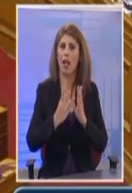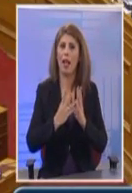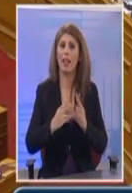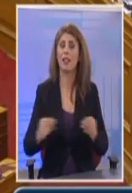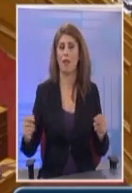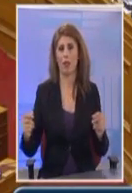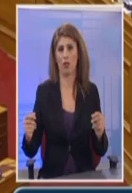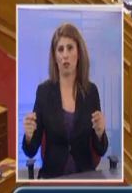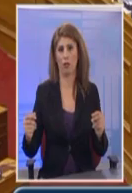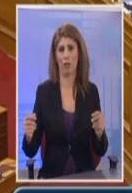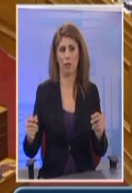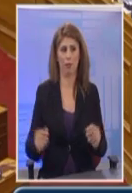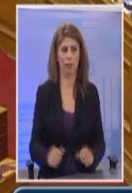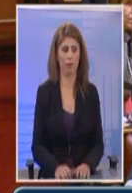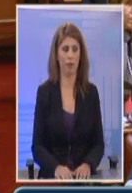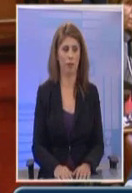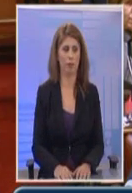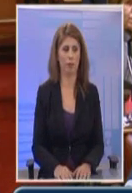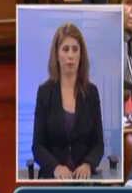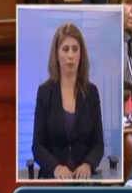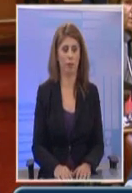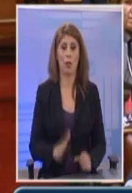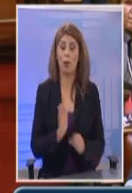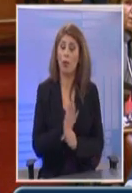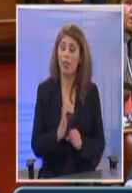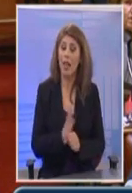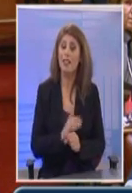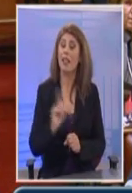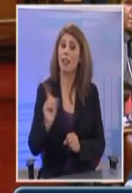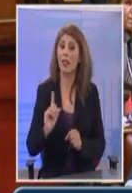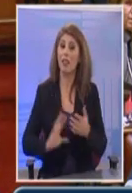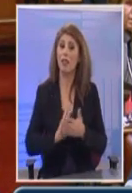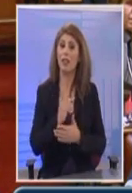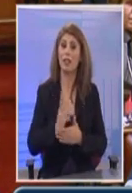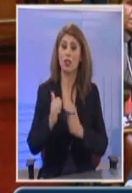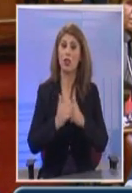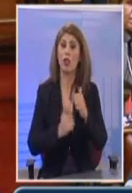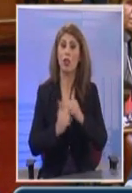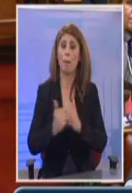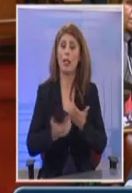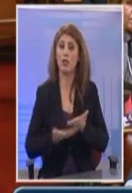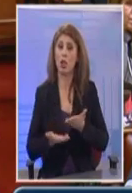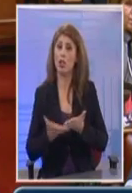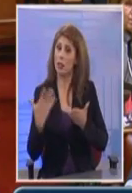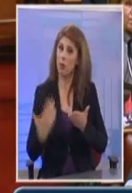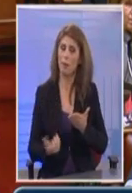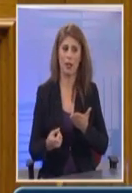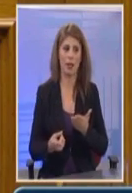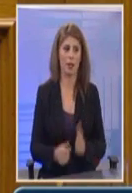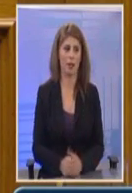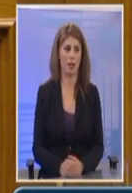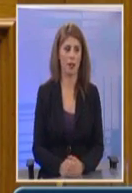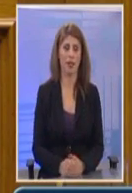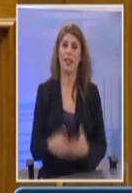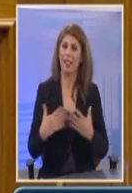εξαφανίζονται, που διέλυσαν αντί να βελτιώσουν τις δομές φιλοξενίας που υπήρχαν. Είχατε,